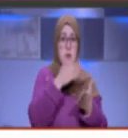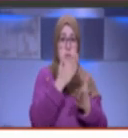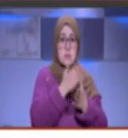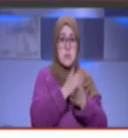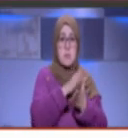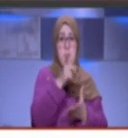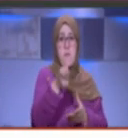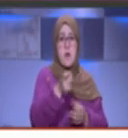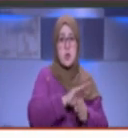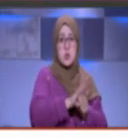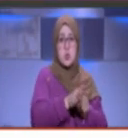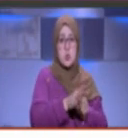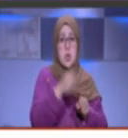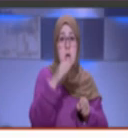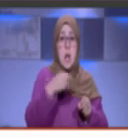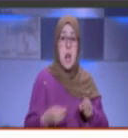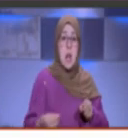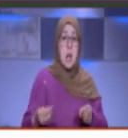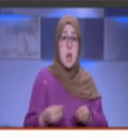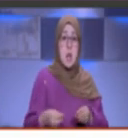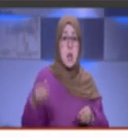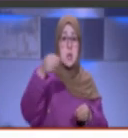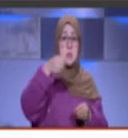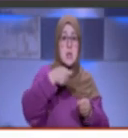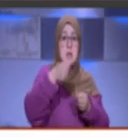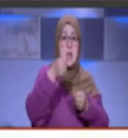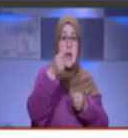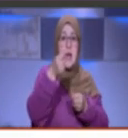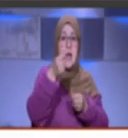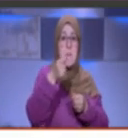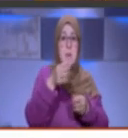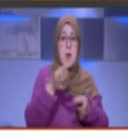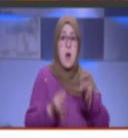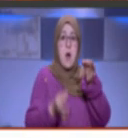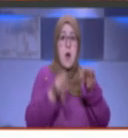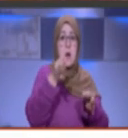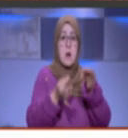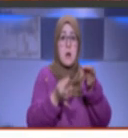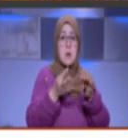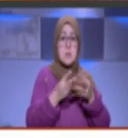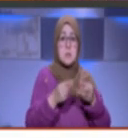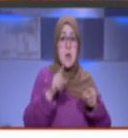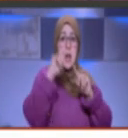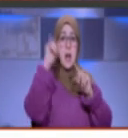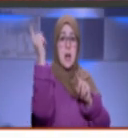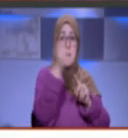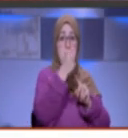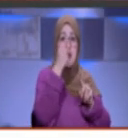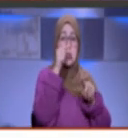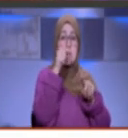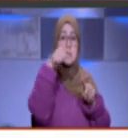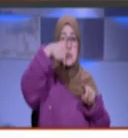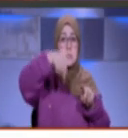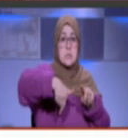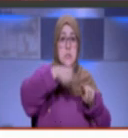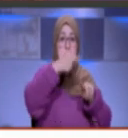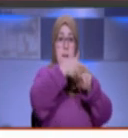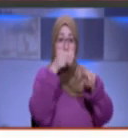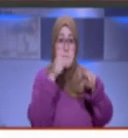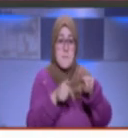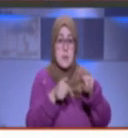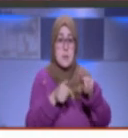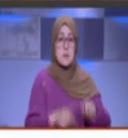فيروس كورونا، ليصعد خام القياس العالمي برنت بنسبة تصل ل